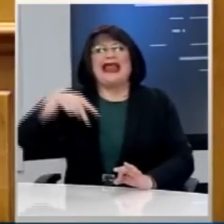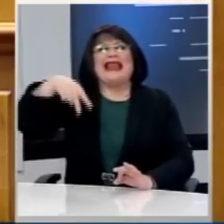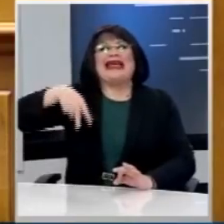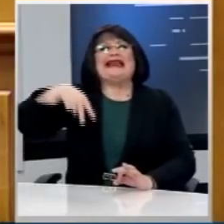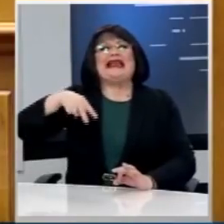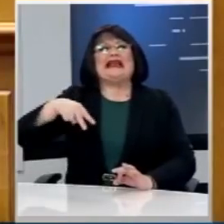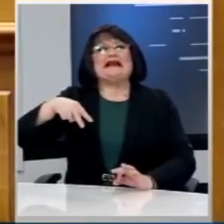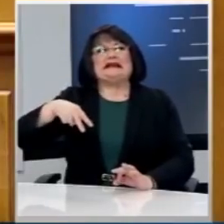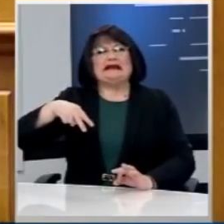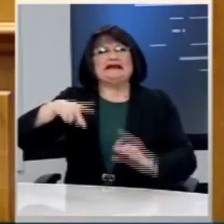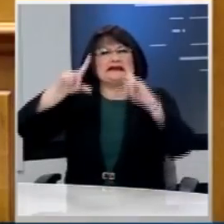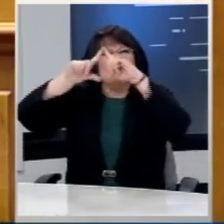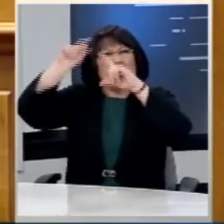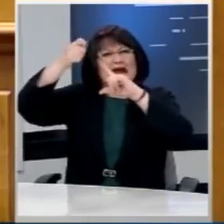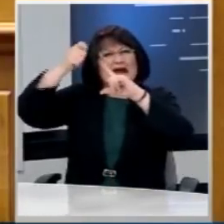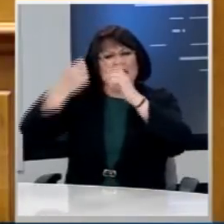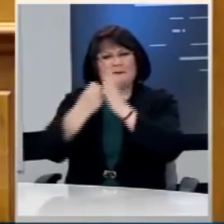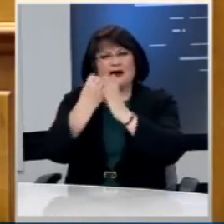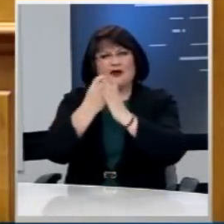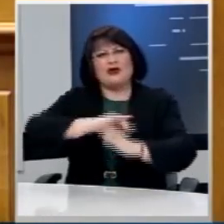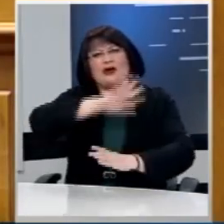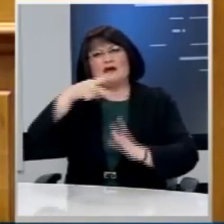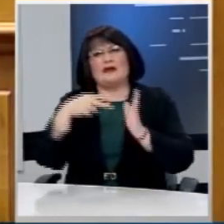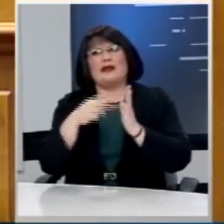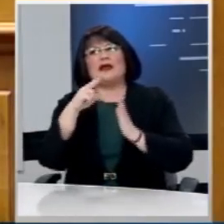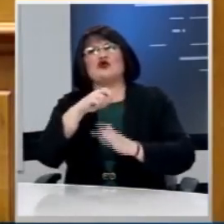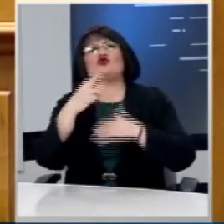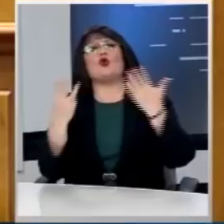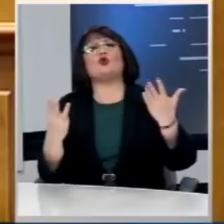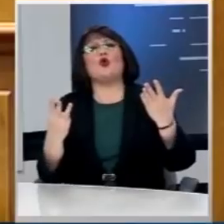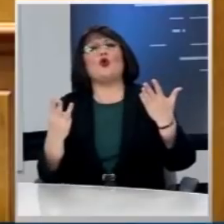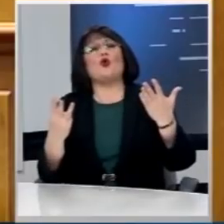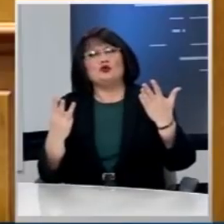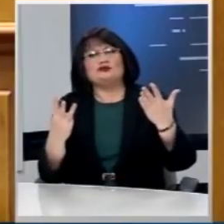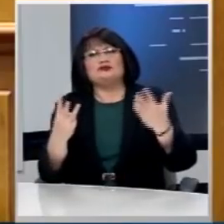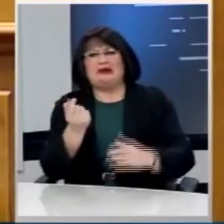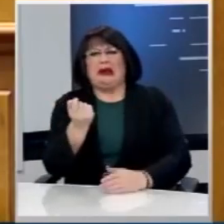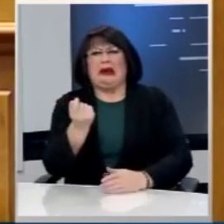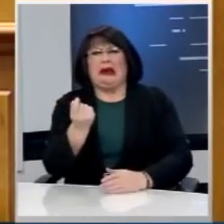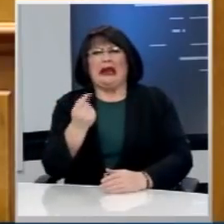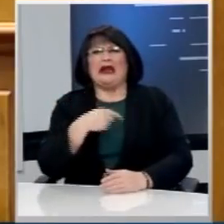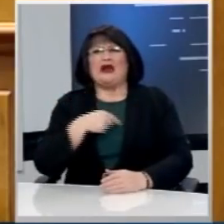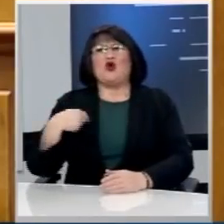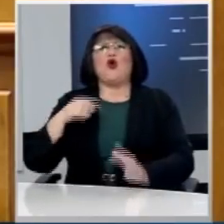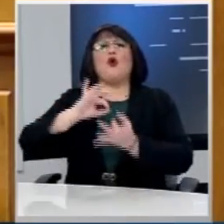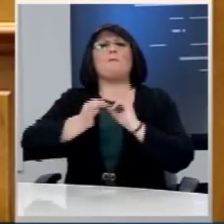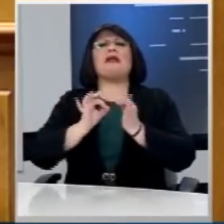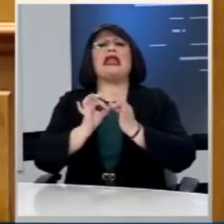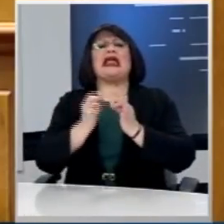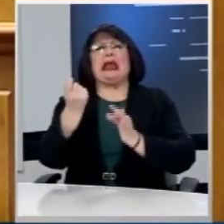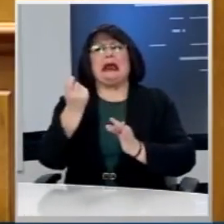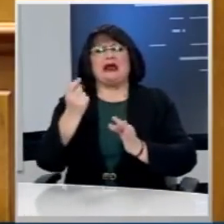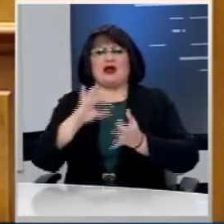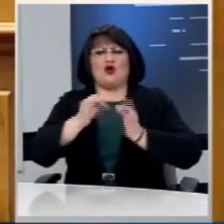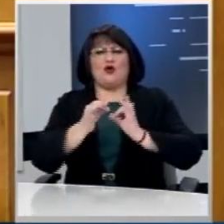απολιγνητοποίησης του εγχώριου συστήματος ηλεκτροπαραγωγής ως το 2028 θα είναι ελάχιστοι μονοπωλιακοί όμιλοι που